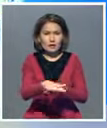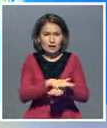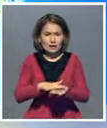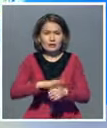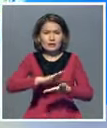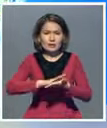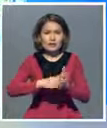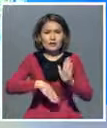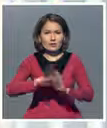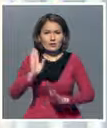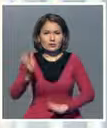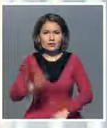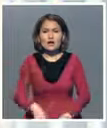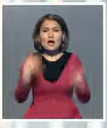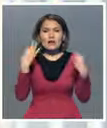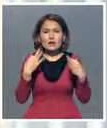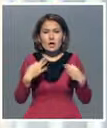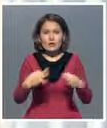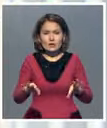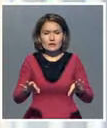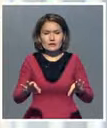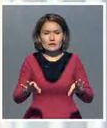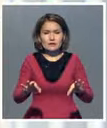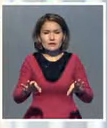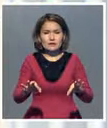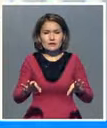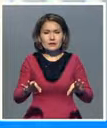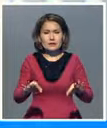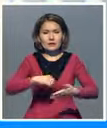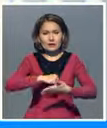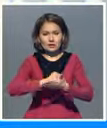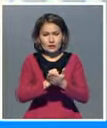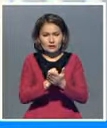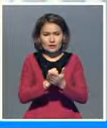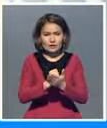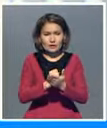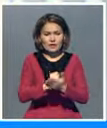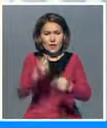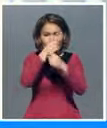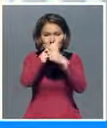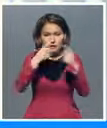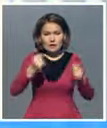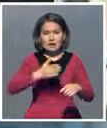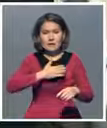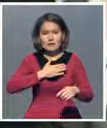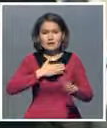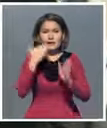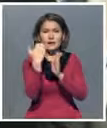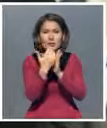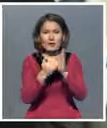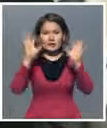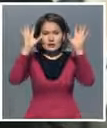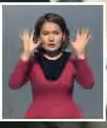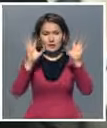өкілдері. Тәуелсіздікті алғаннан кейін тәуелсіздіктің нышандары толық қанды орындалды.